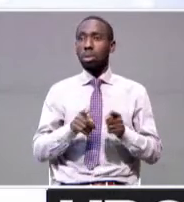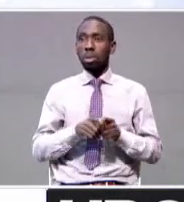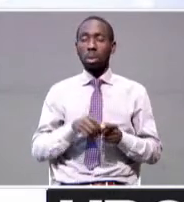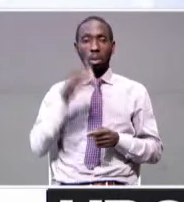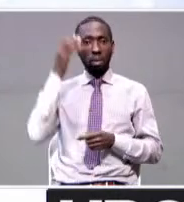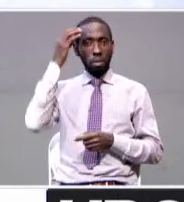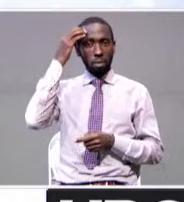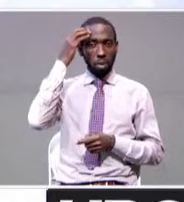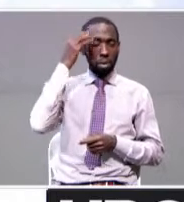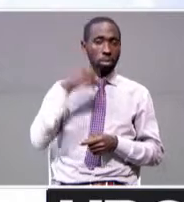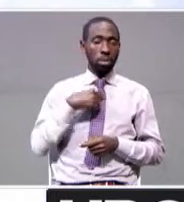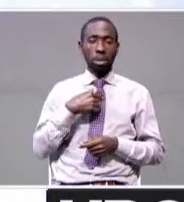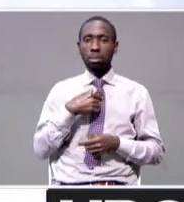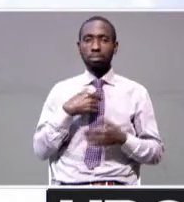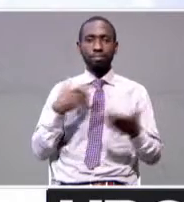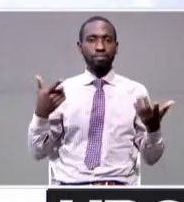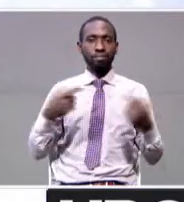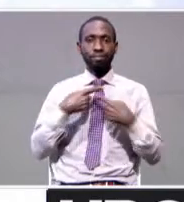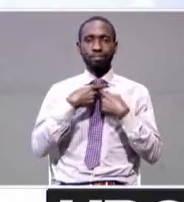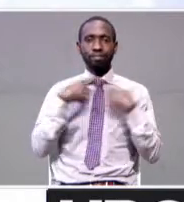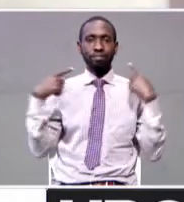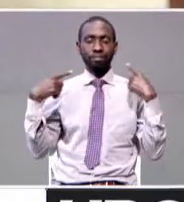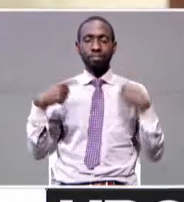okumuwaliriza okwejja mu bulamu bw'ensi eno.